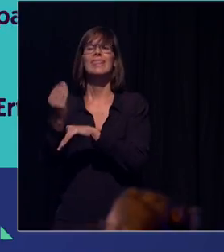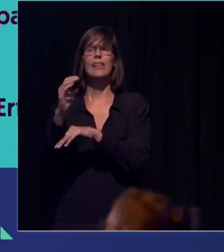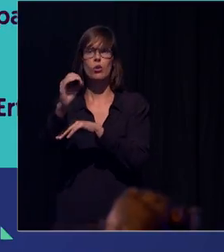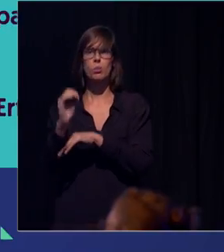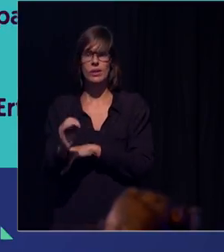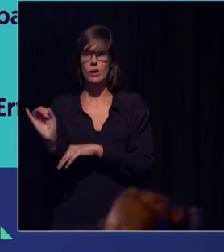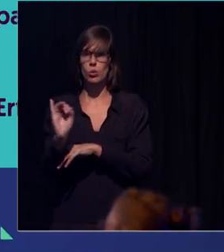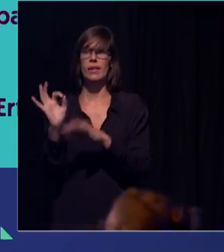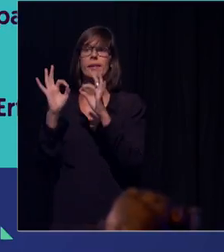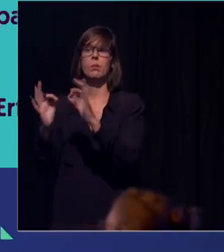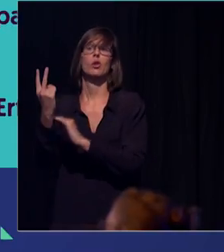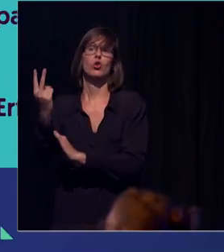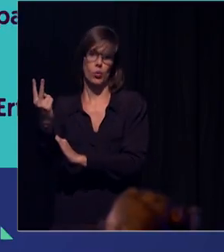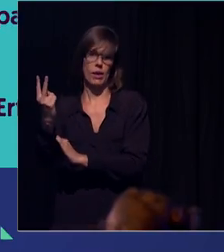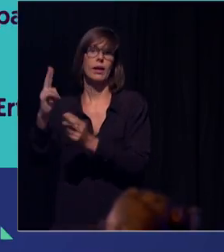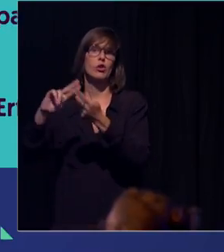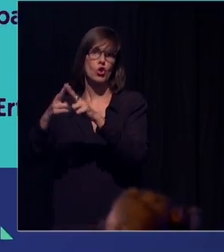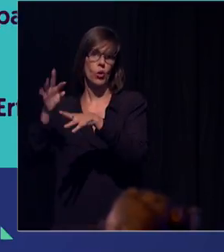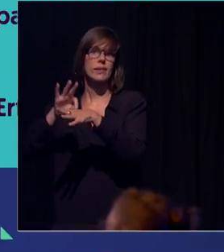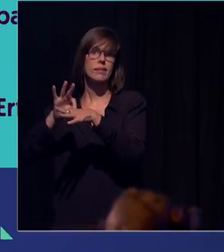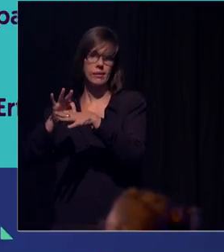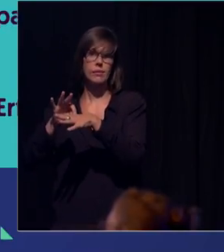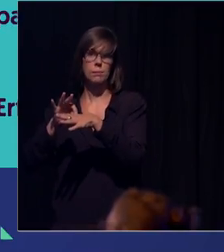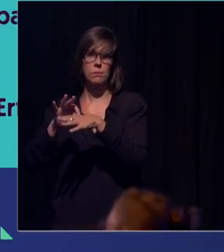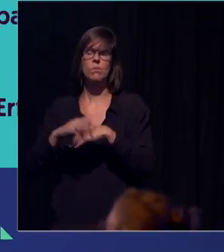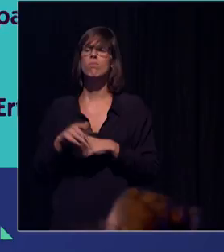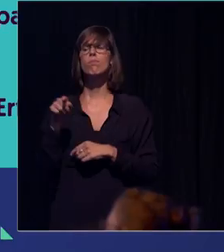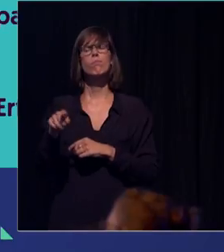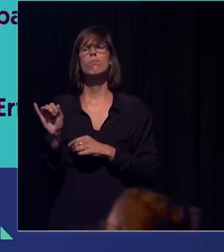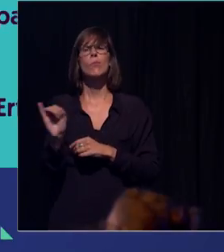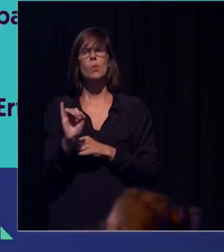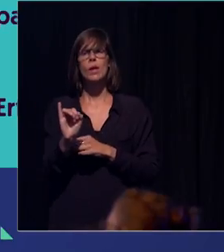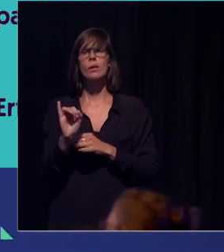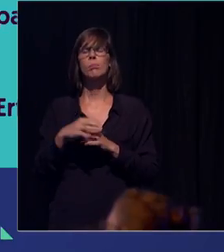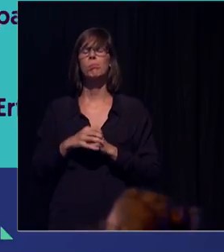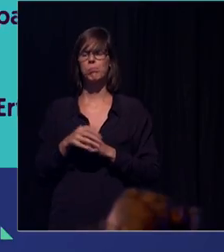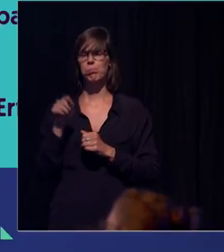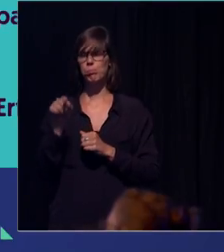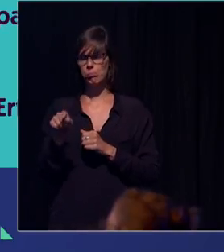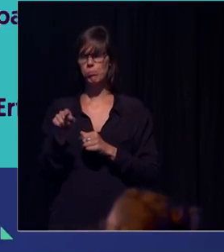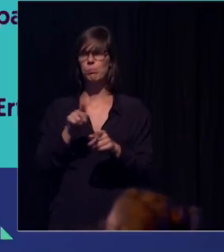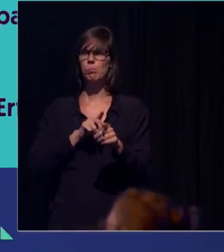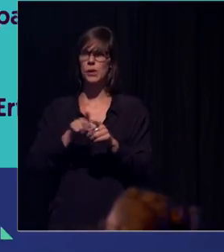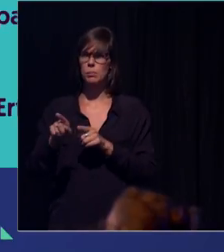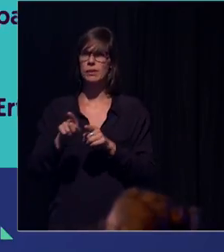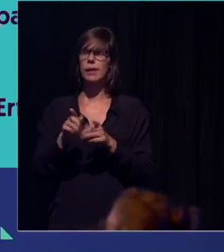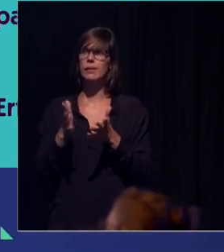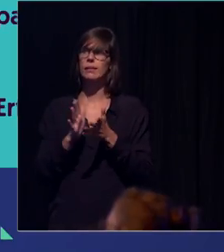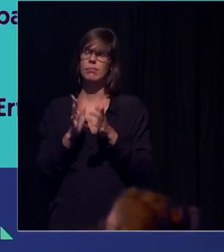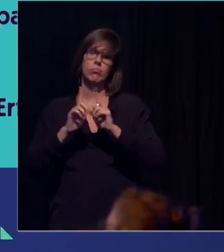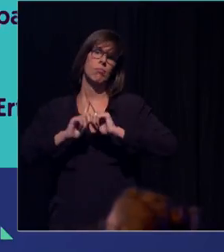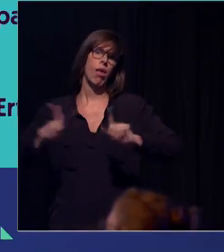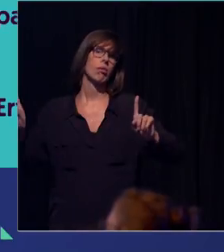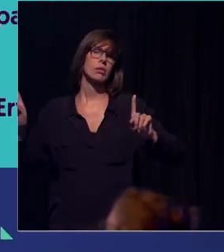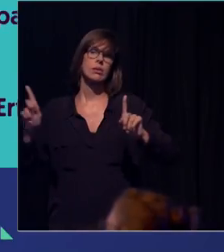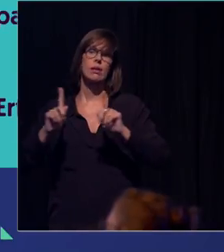al het voorbeeld gegeven van kortisonen innemen bijvoorbeeld. Maar de frequente vorm, meer dan 90%, heeft